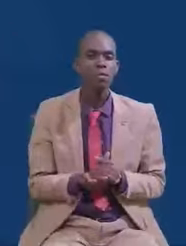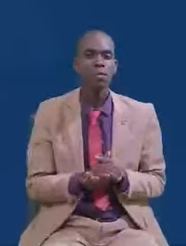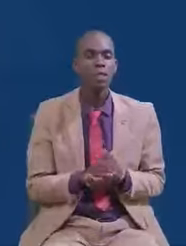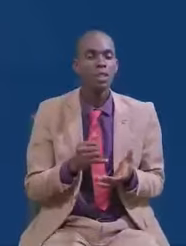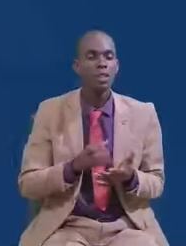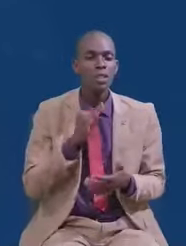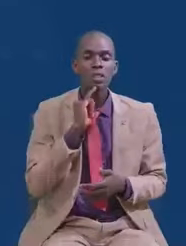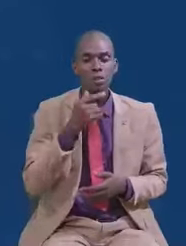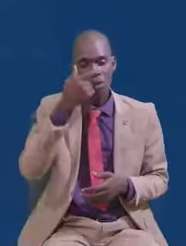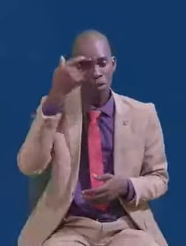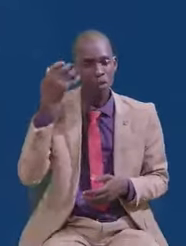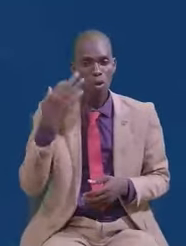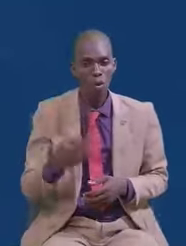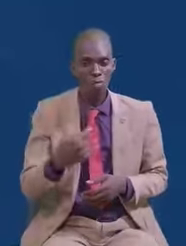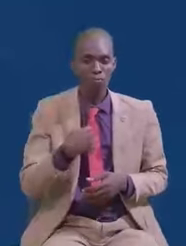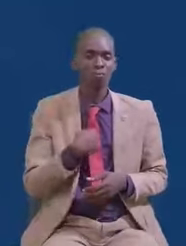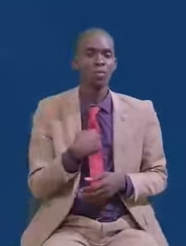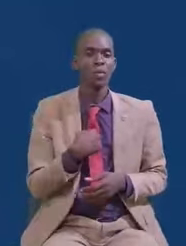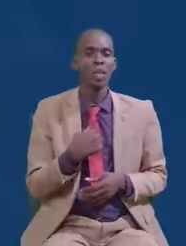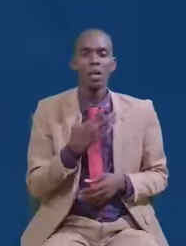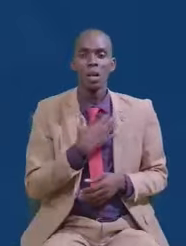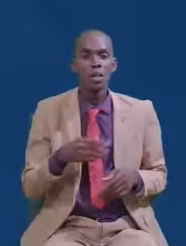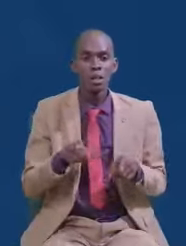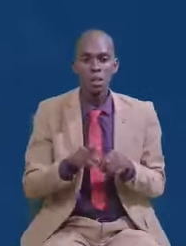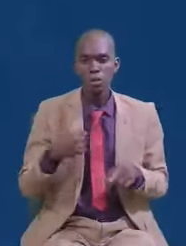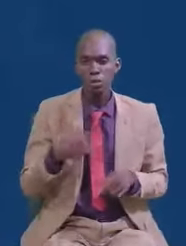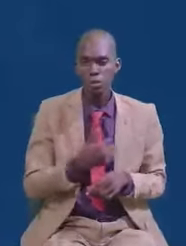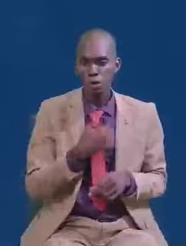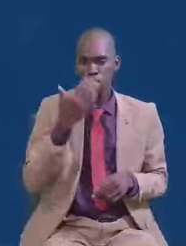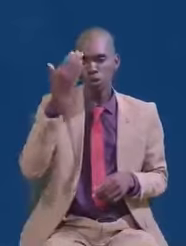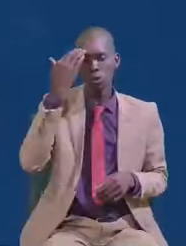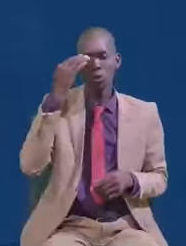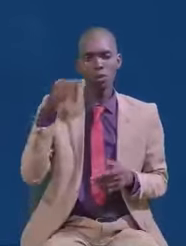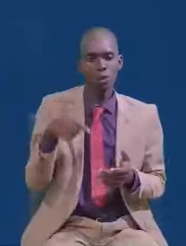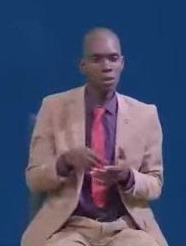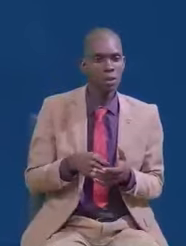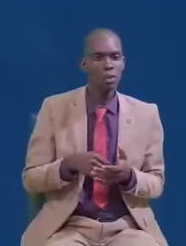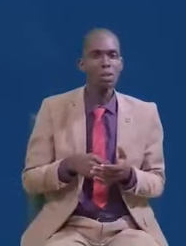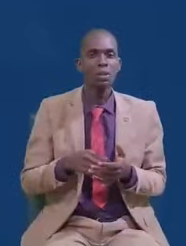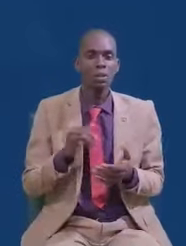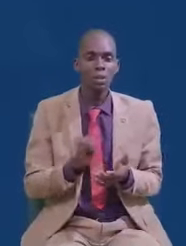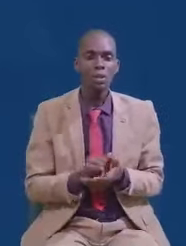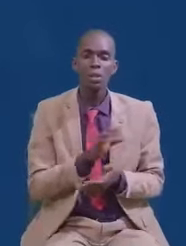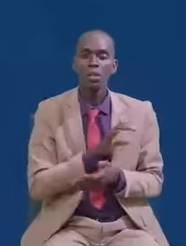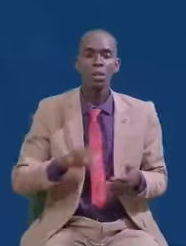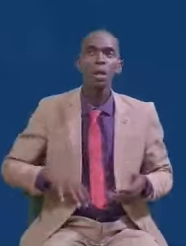de moi. Et comme vous allez réaliser ce que Christ a fait,